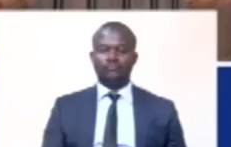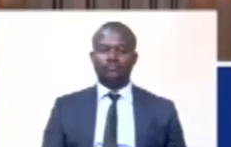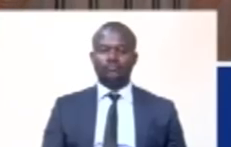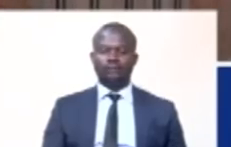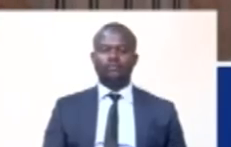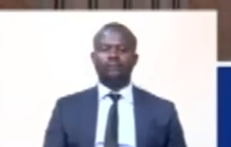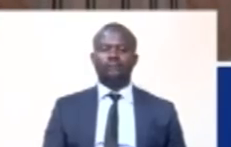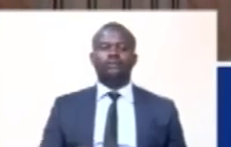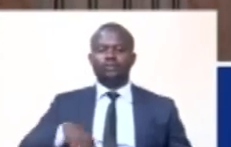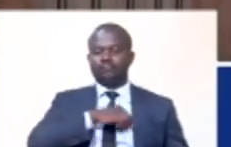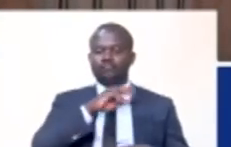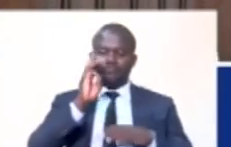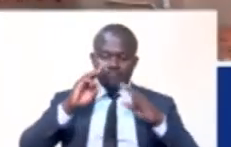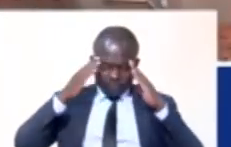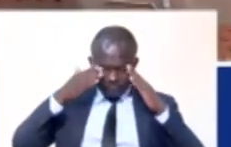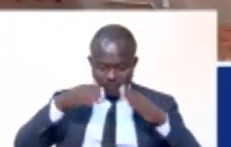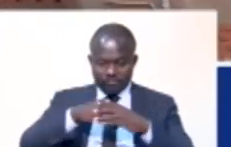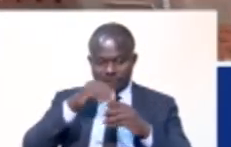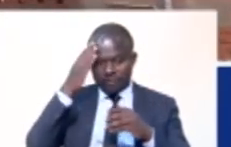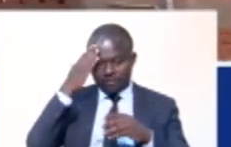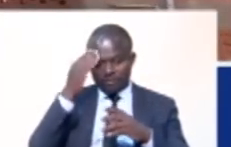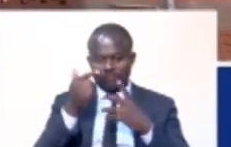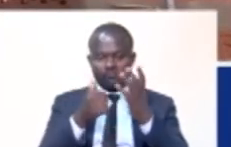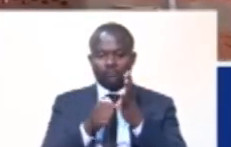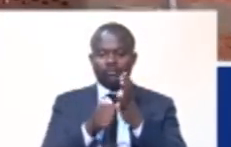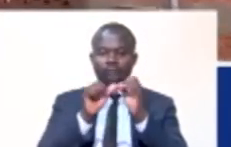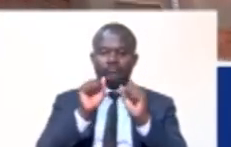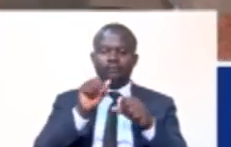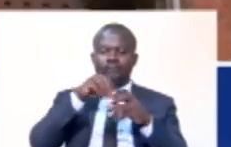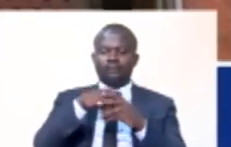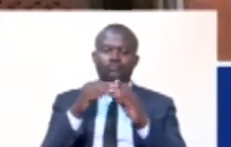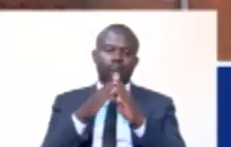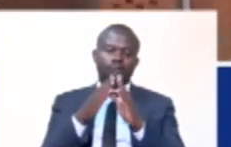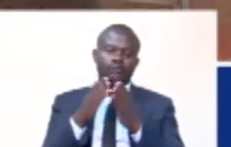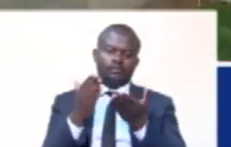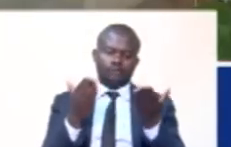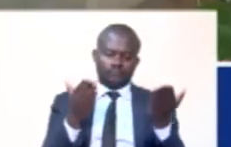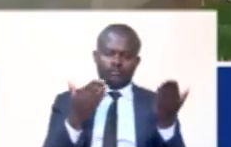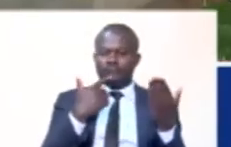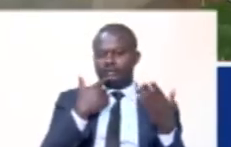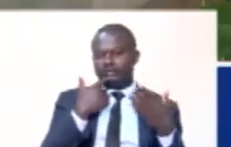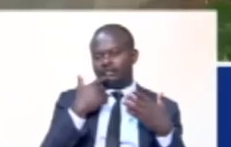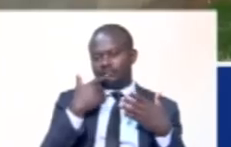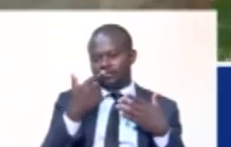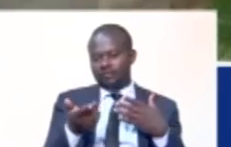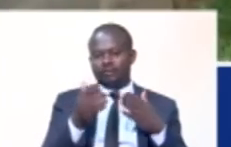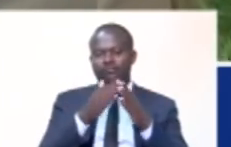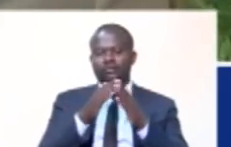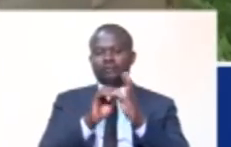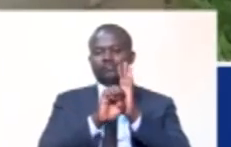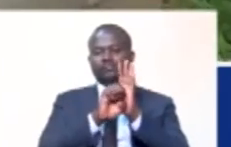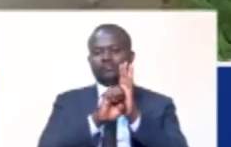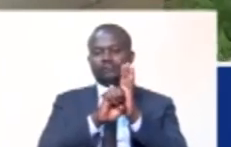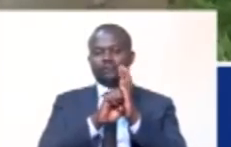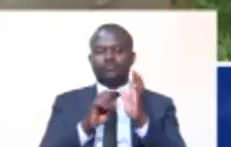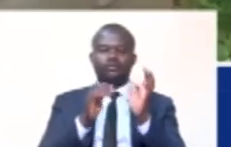Izibanda ku kumenya ibibazo byaba biri mu midugudu, yaba imidugudu y'icyitegererezo